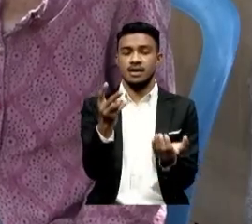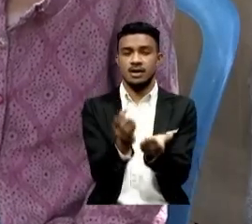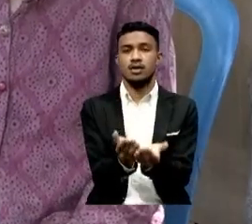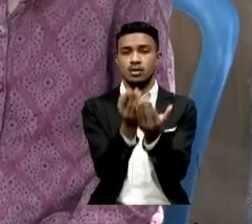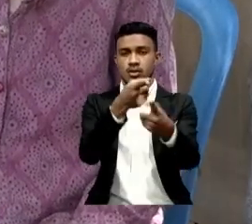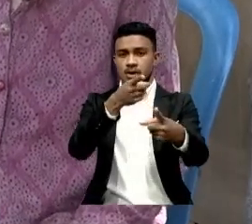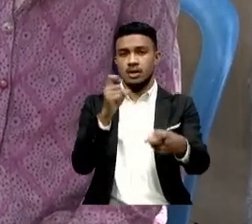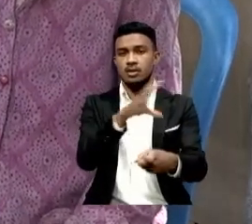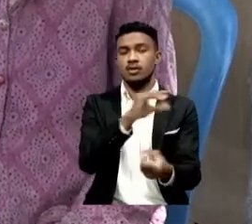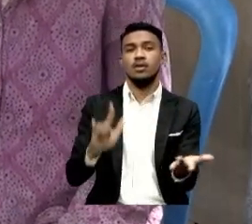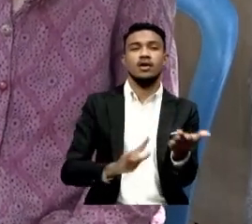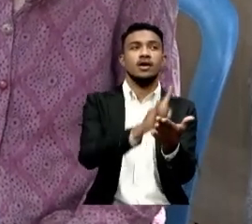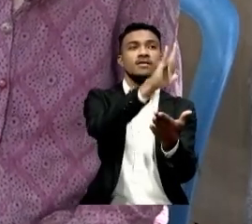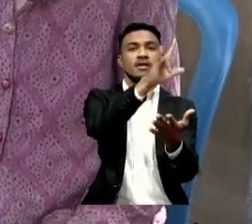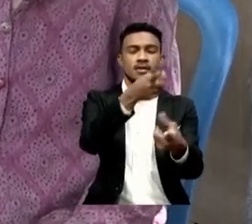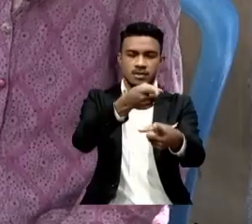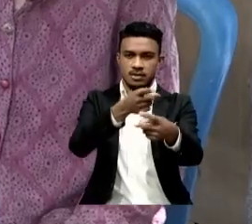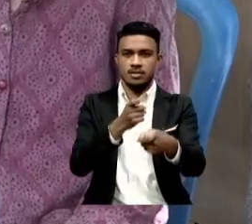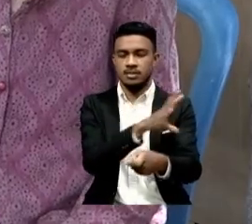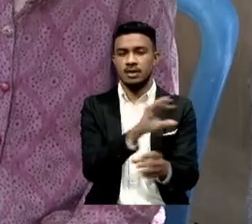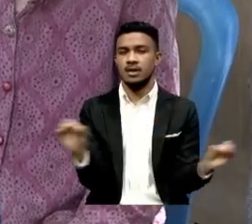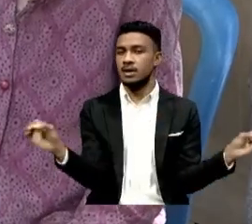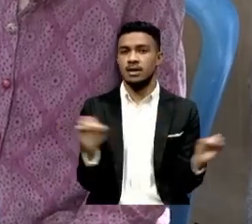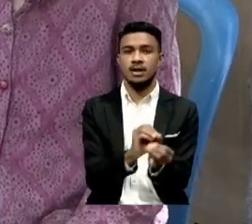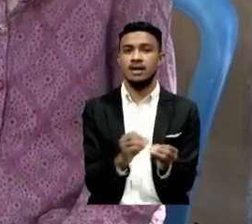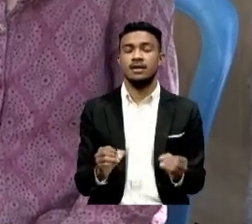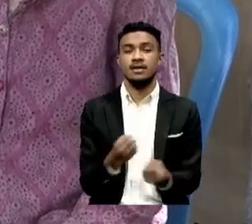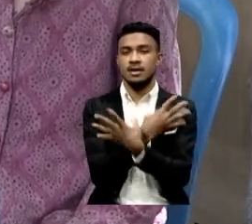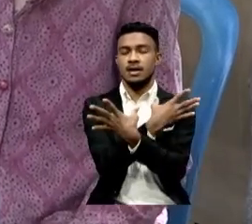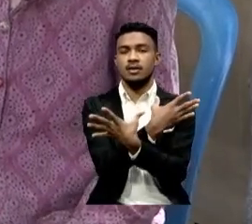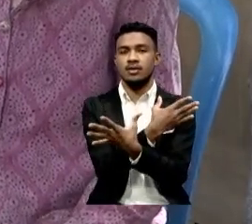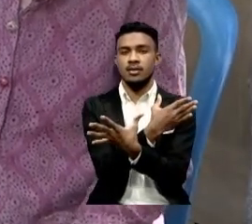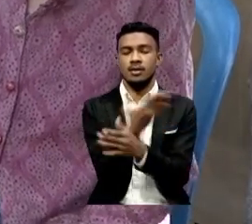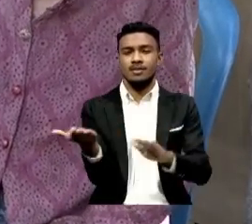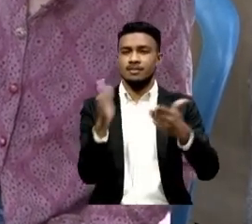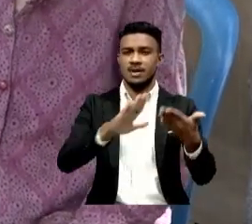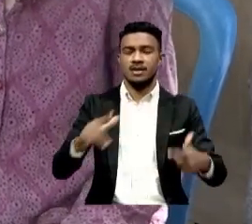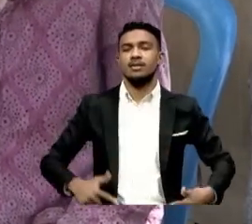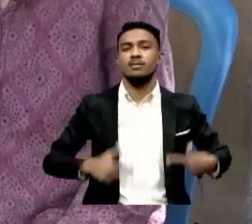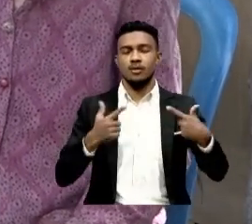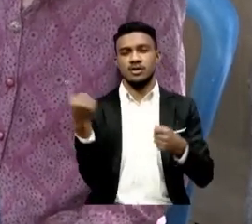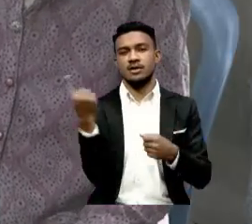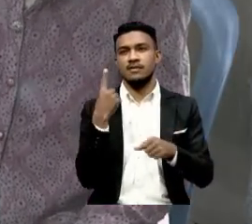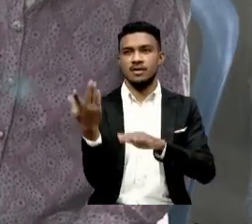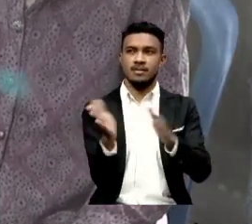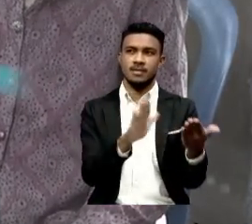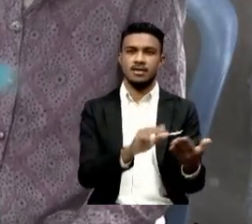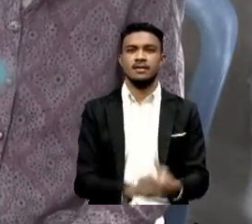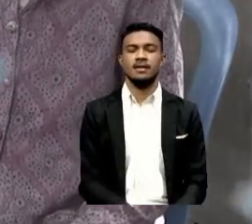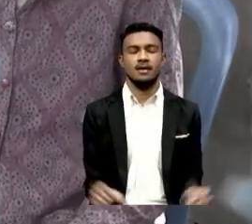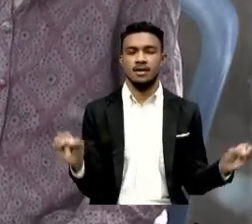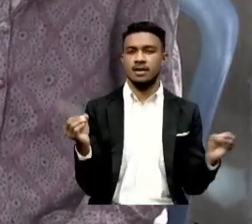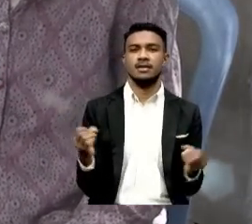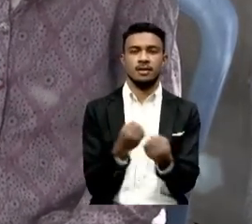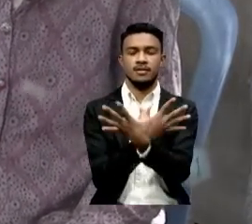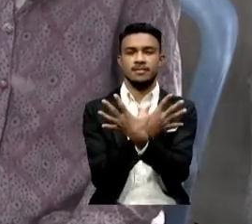mai ne. Rona hotu, latau kena. Mate ka Moris, mate na Fatih. Latau.